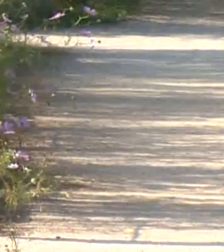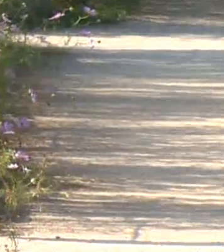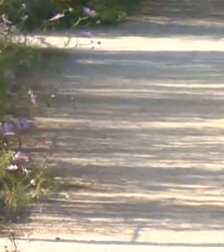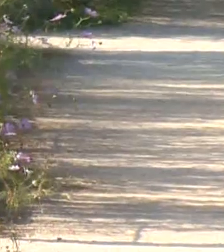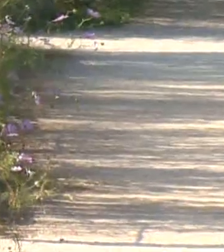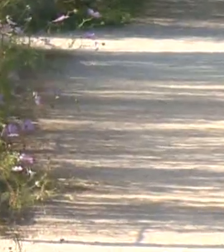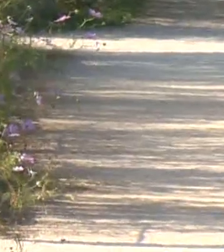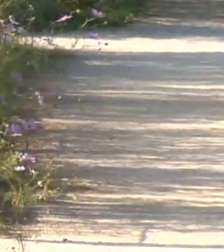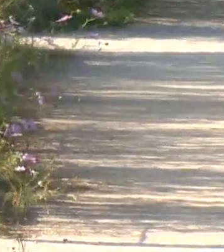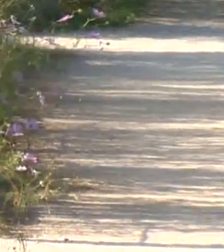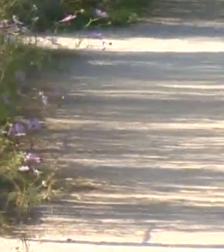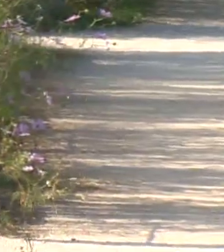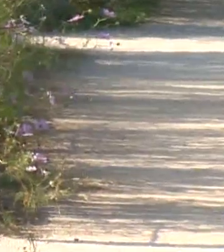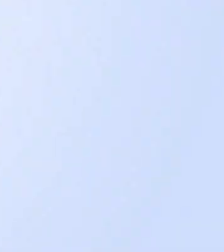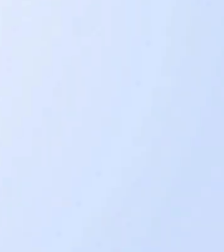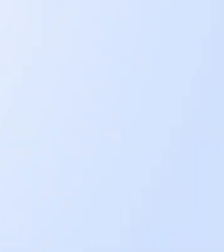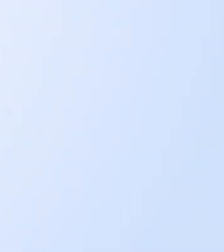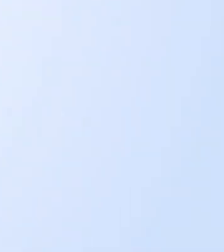으